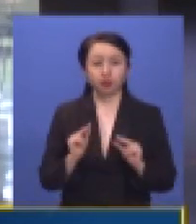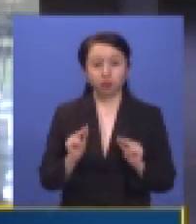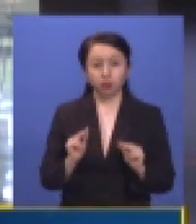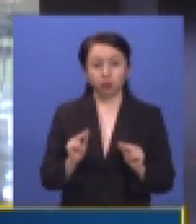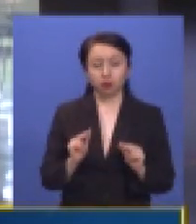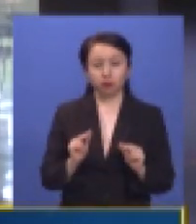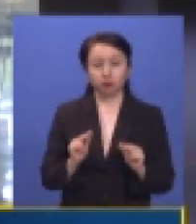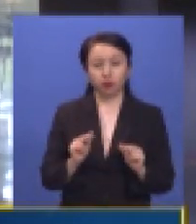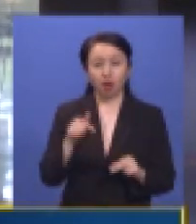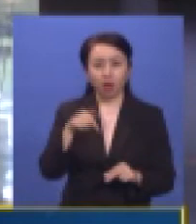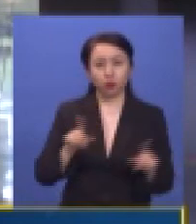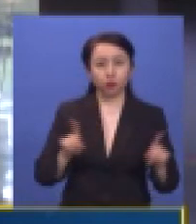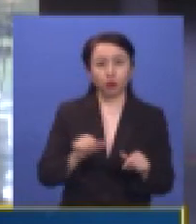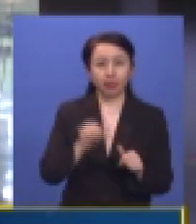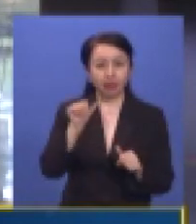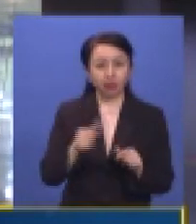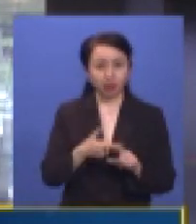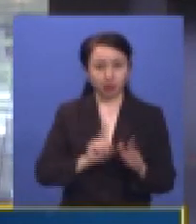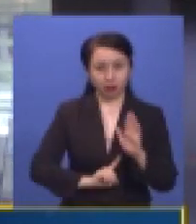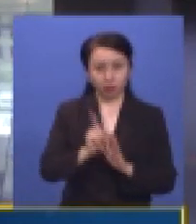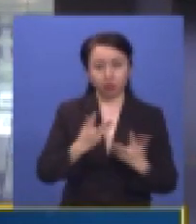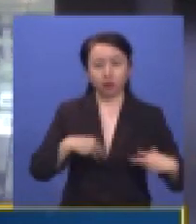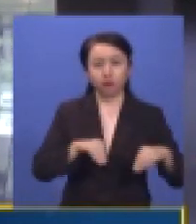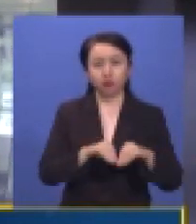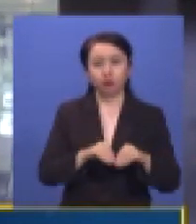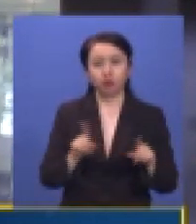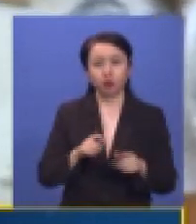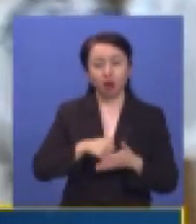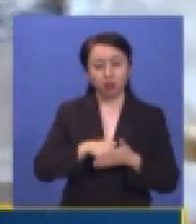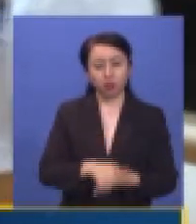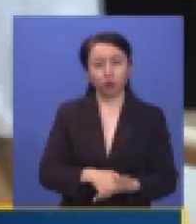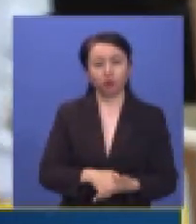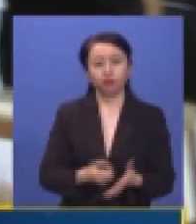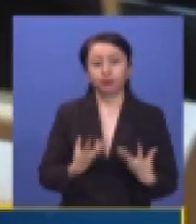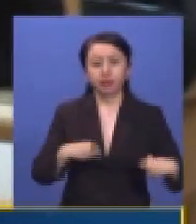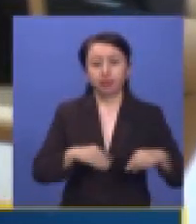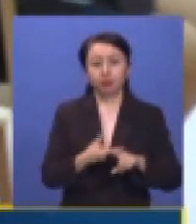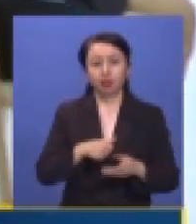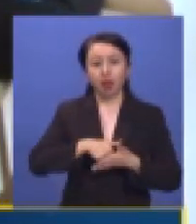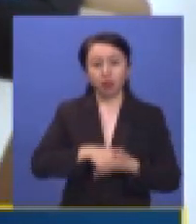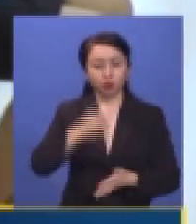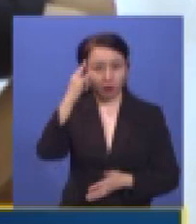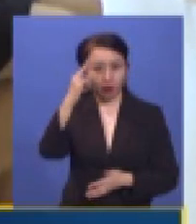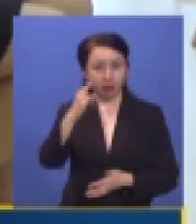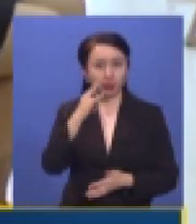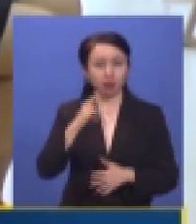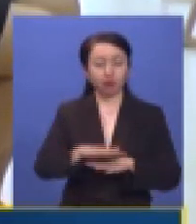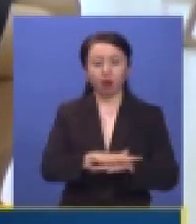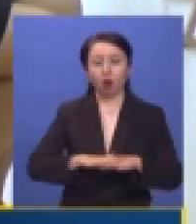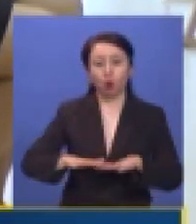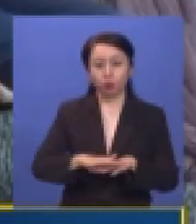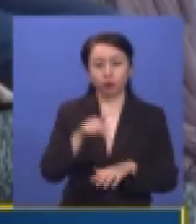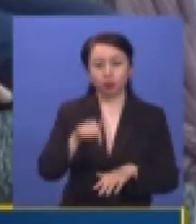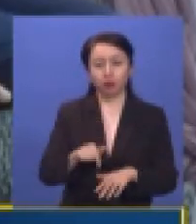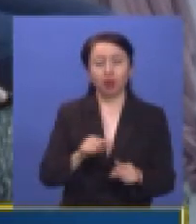справедливости, о том, что именно это зарождается в семье и идет основа. Семья – это основа казахстанского общества.